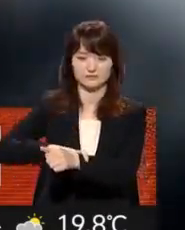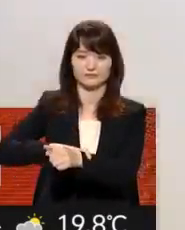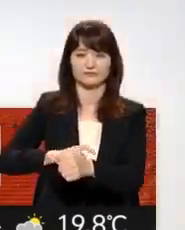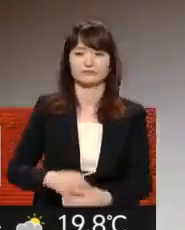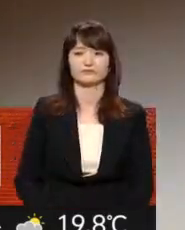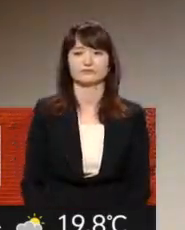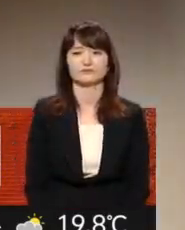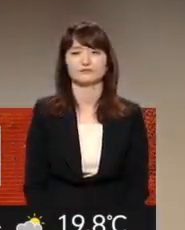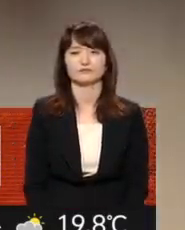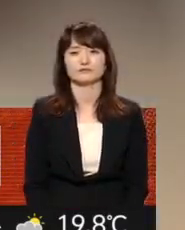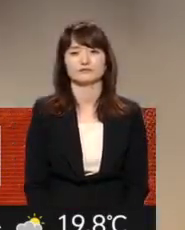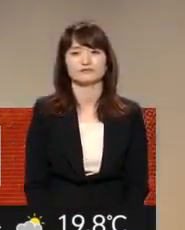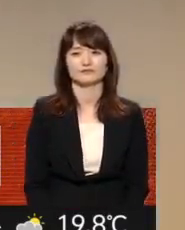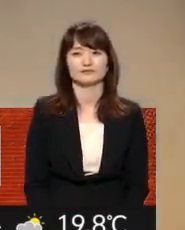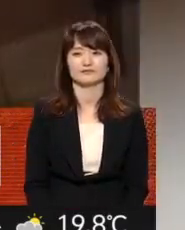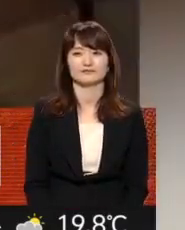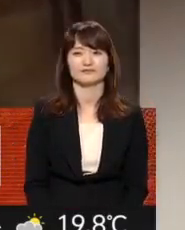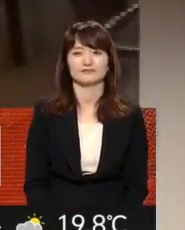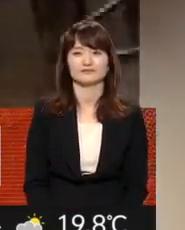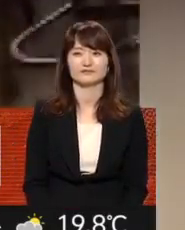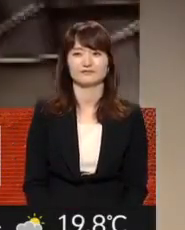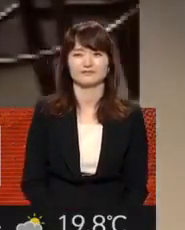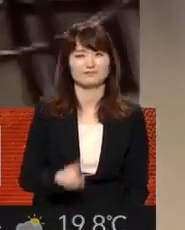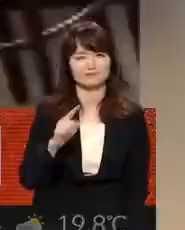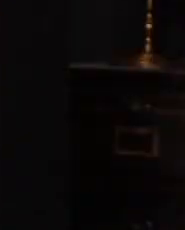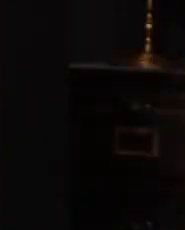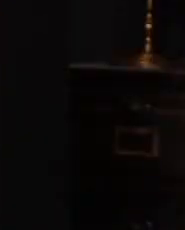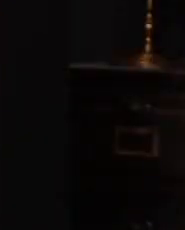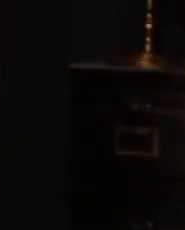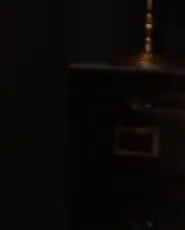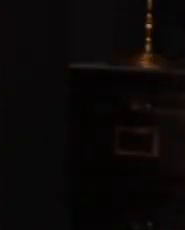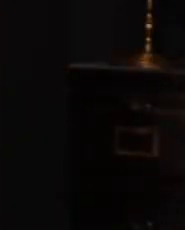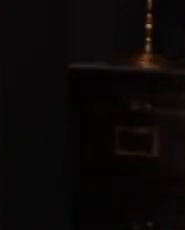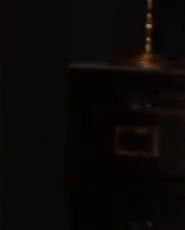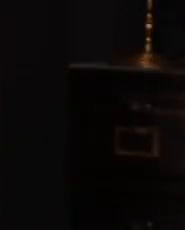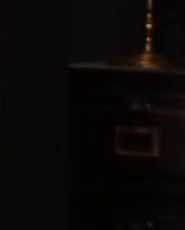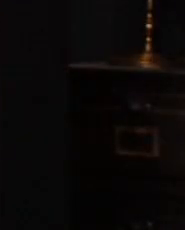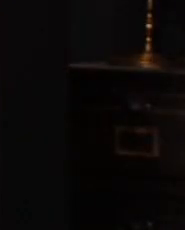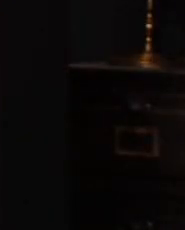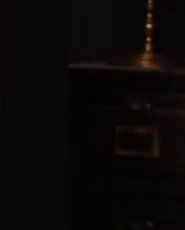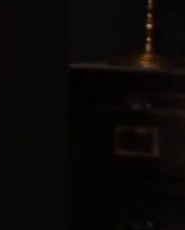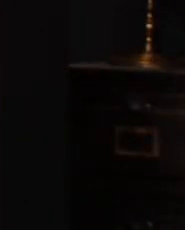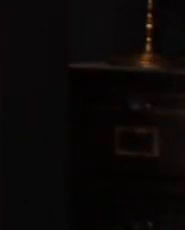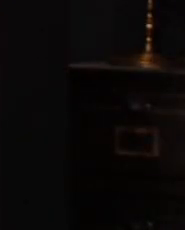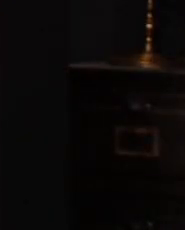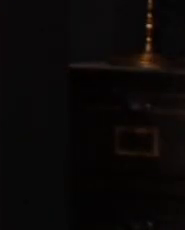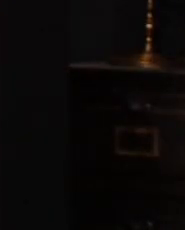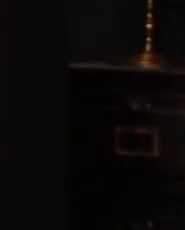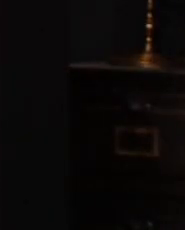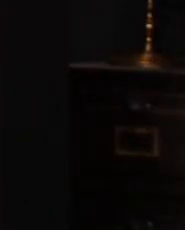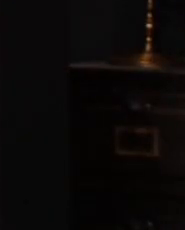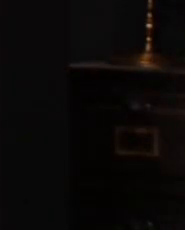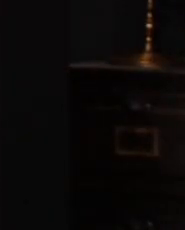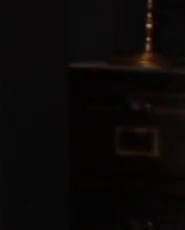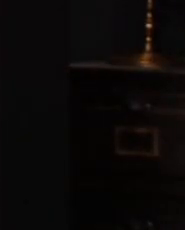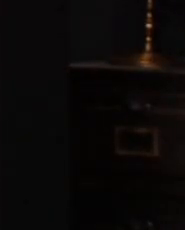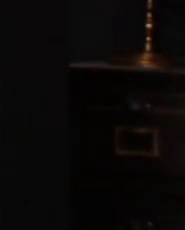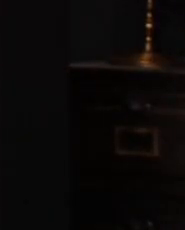합니다. 약간 좀, 모르겠네요. 사건의 진실을 추적하고 싶다는